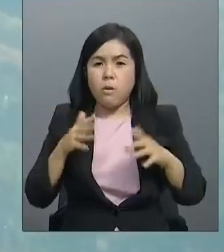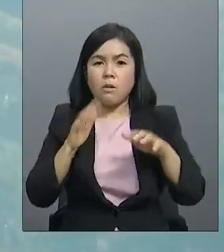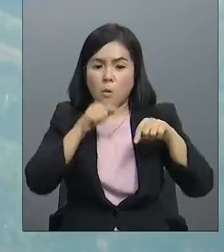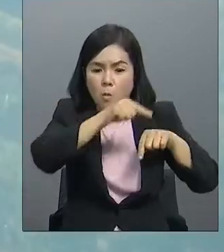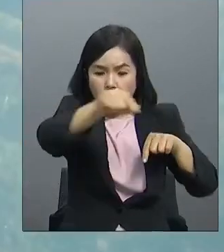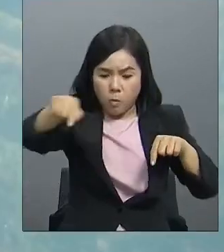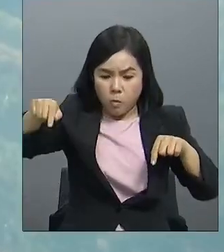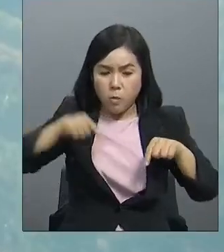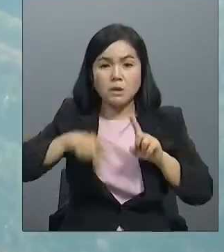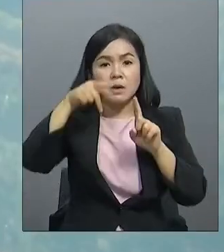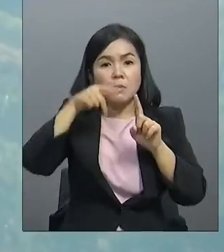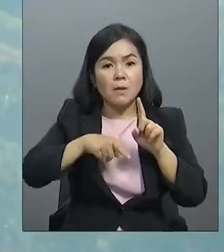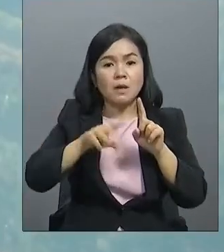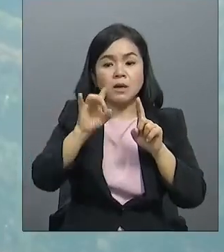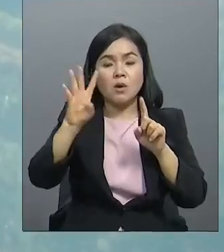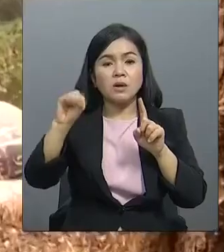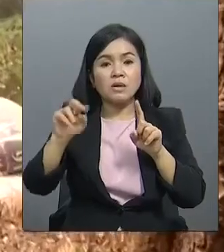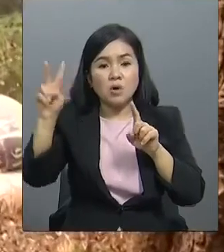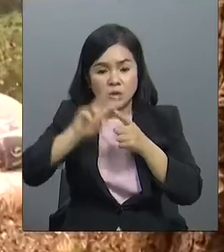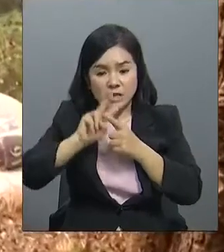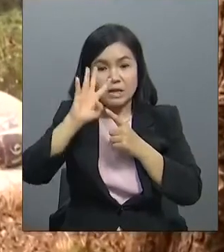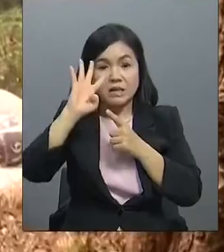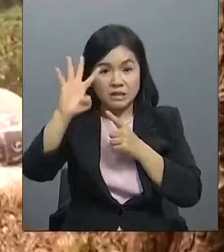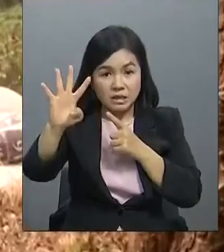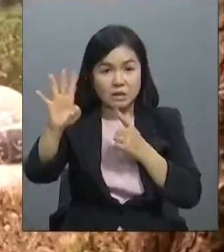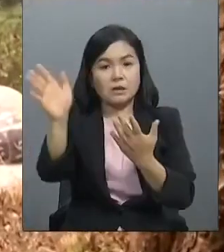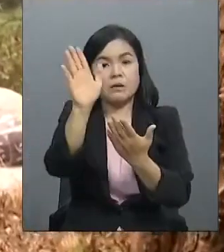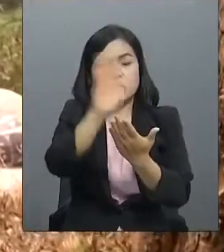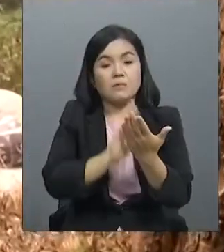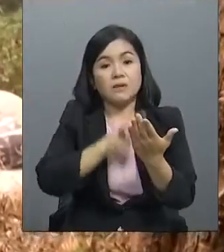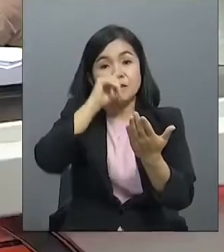สูงเป็นอันดับ4ของจังหวัดเชียงใหม่ หลังการ